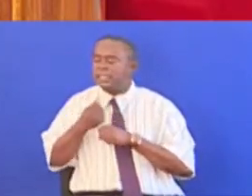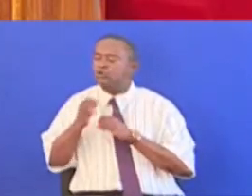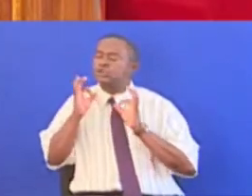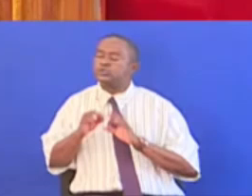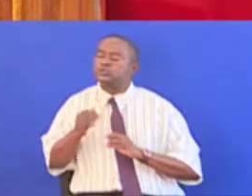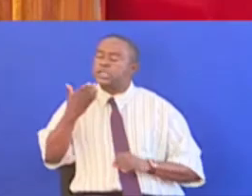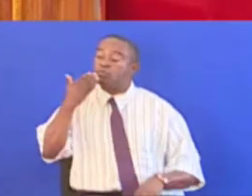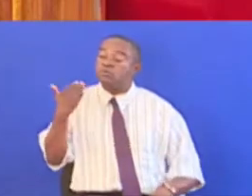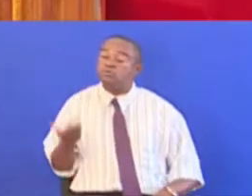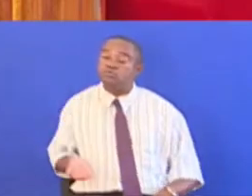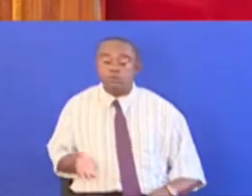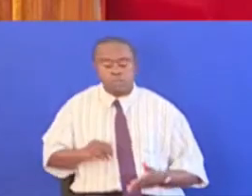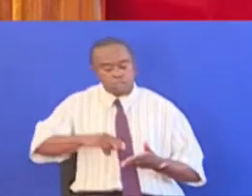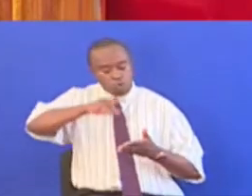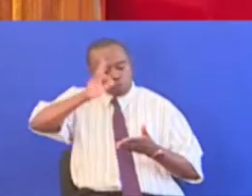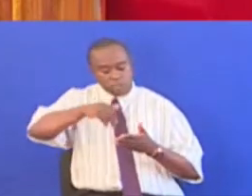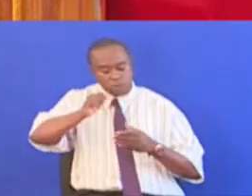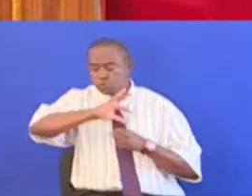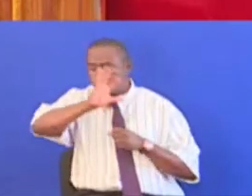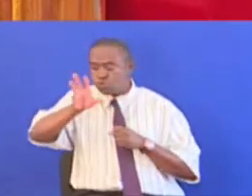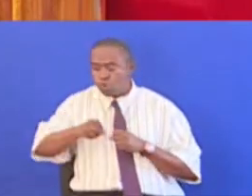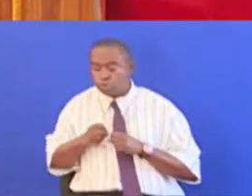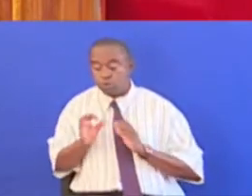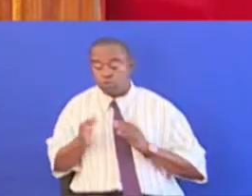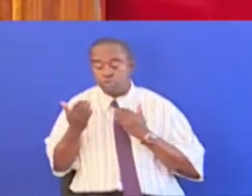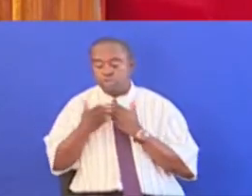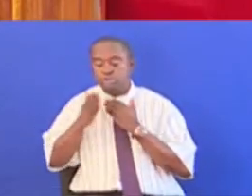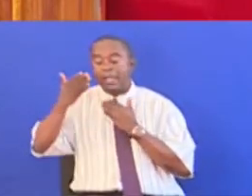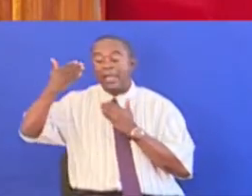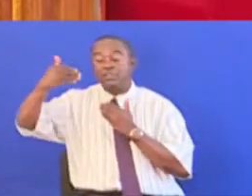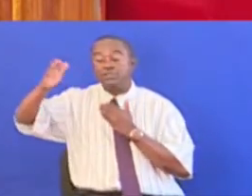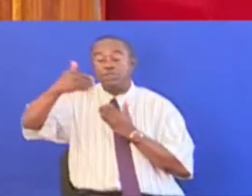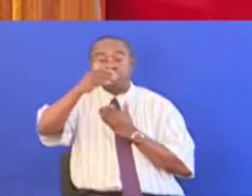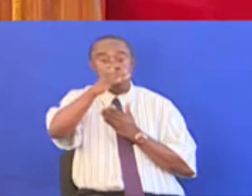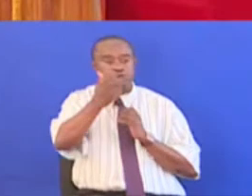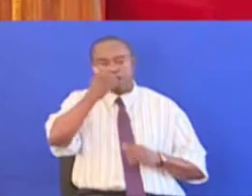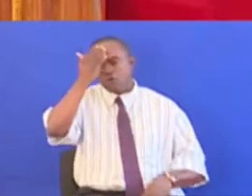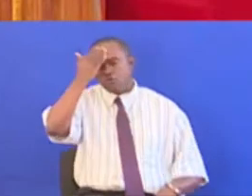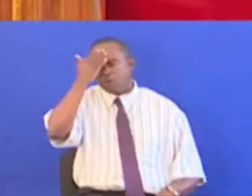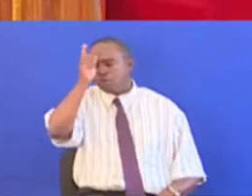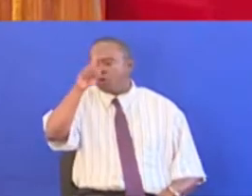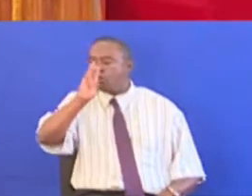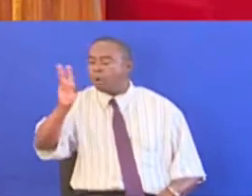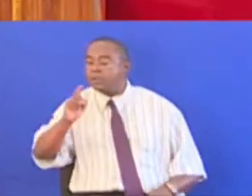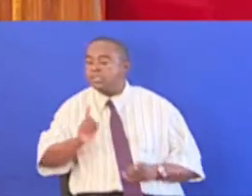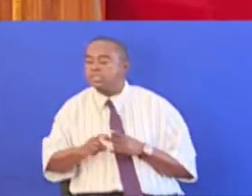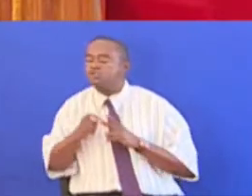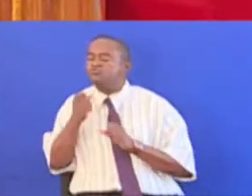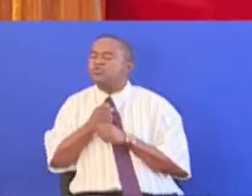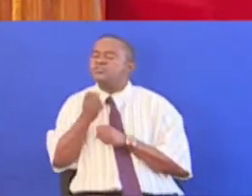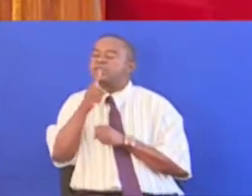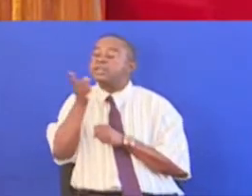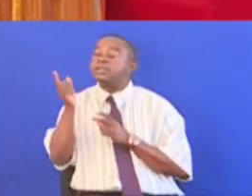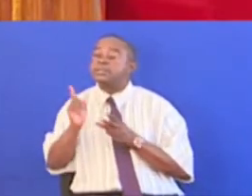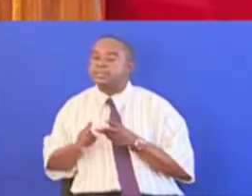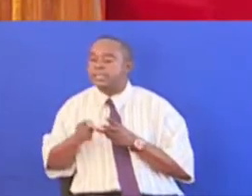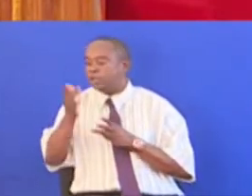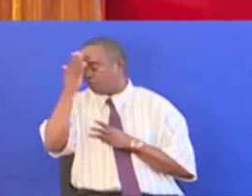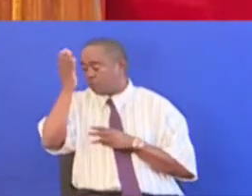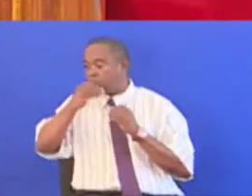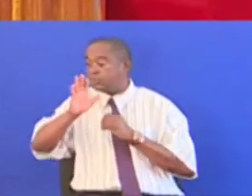sana ya kuwasajili diaspora wote wa Tanzania walioko nje, ili tuweze kujua wako wapi, wanafanya nini, na kujua